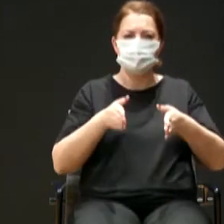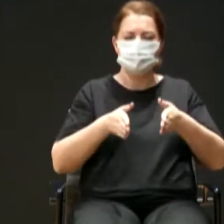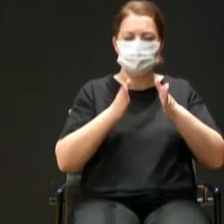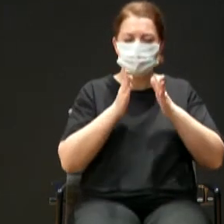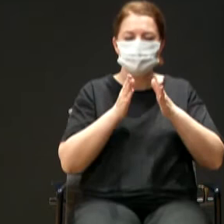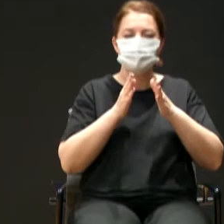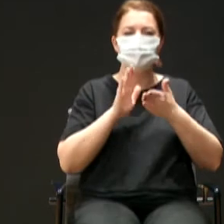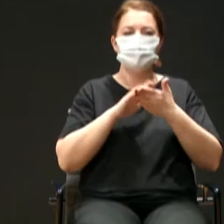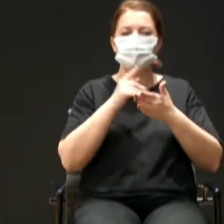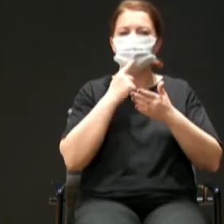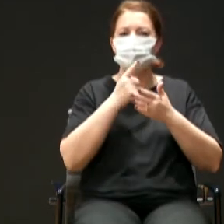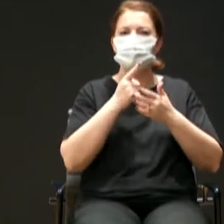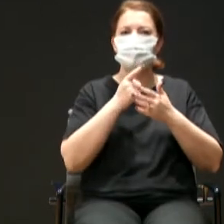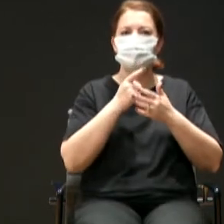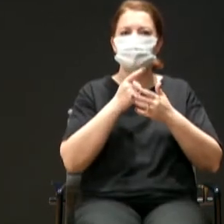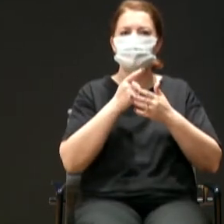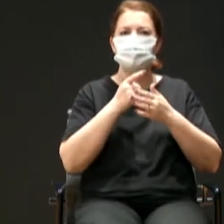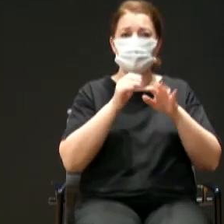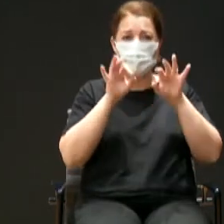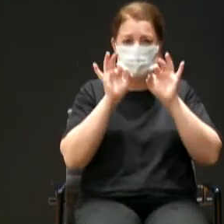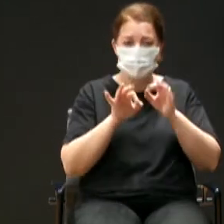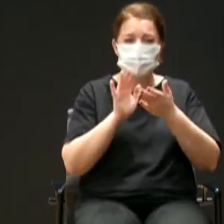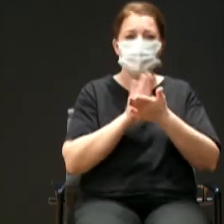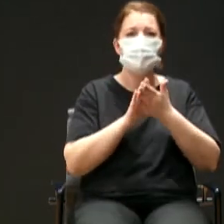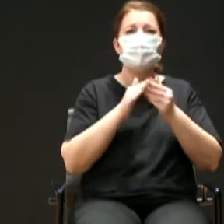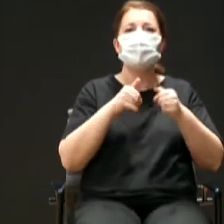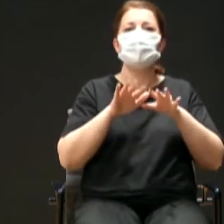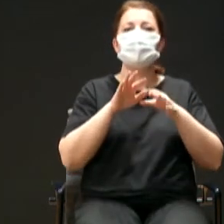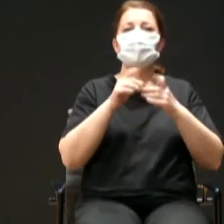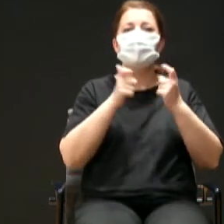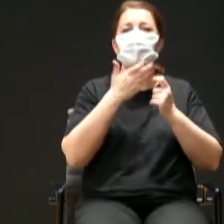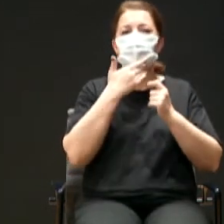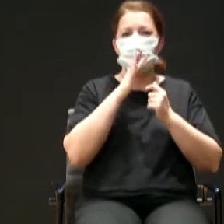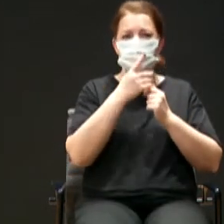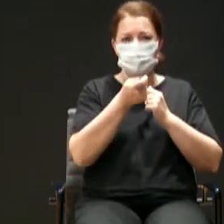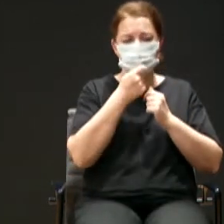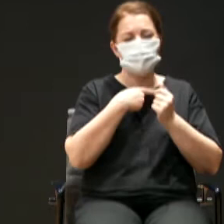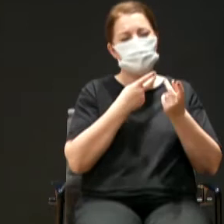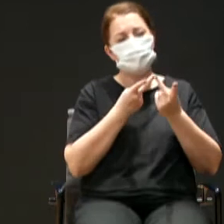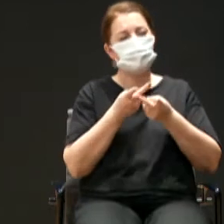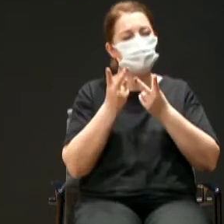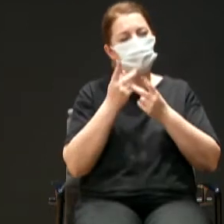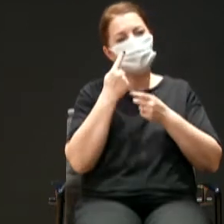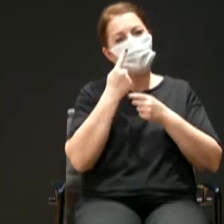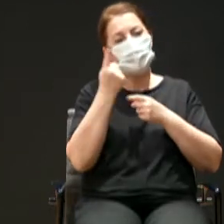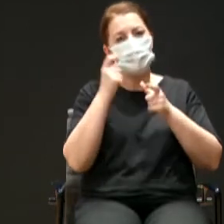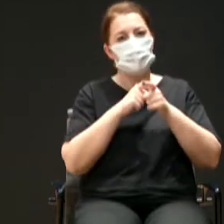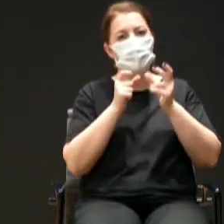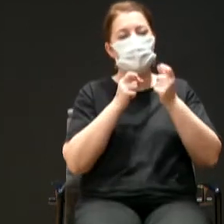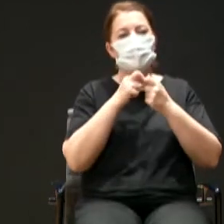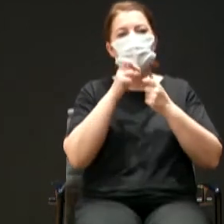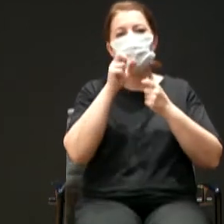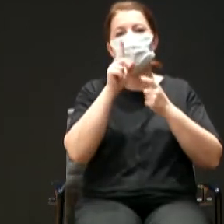diyor ki başladığınızda bitiremediğiniz yer yok gibilerinden. Ben davet ediyorum kendisini, gelsin Gülpınar